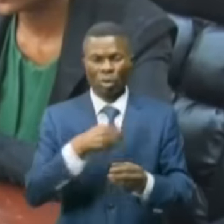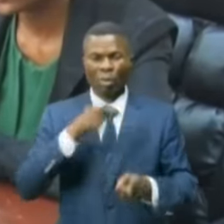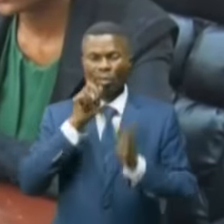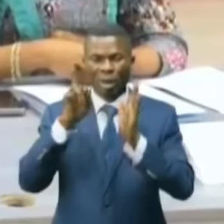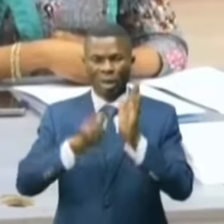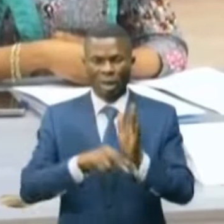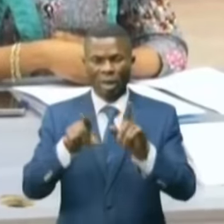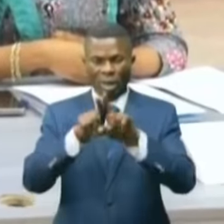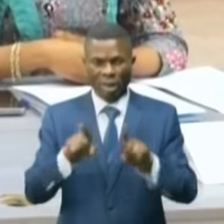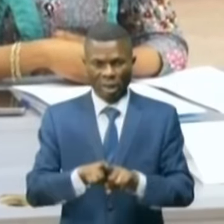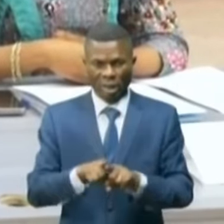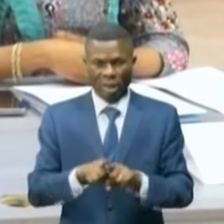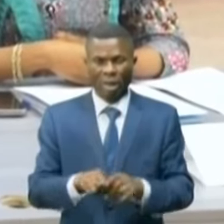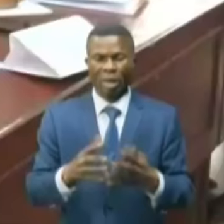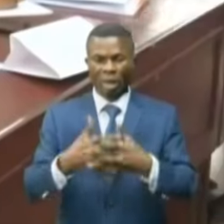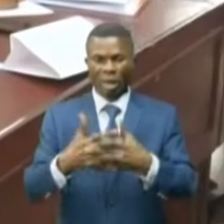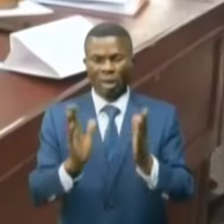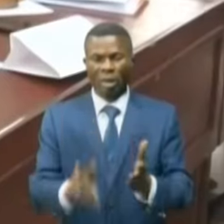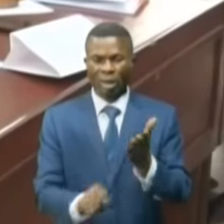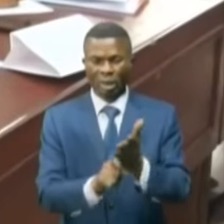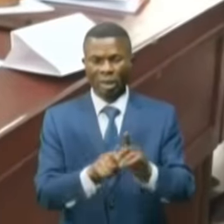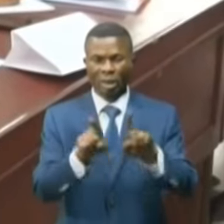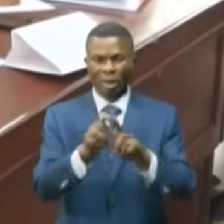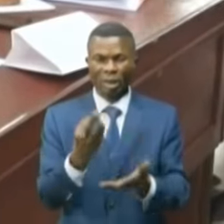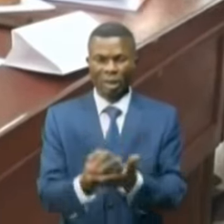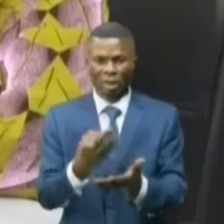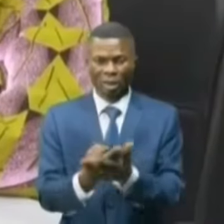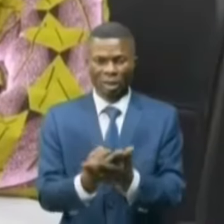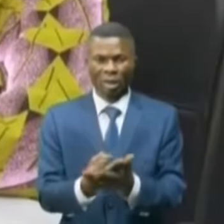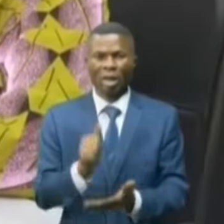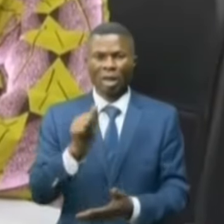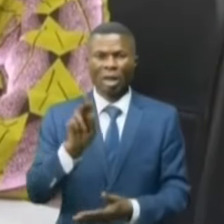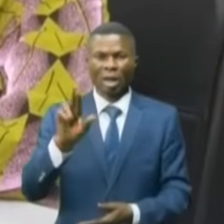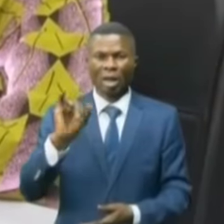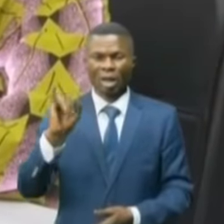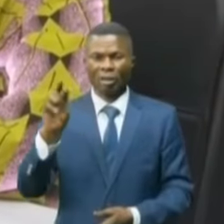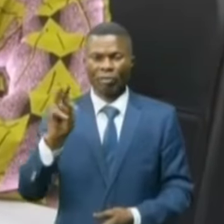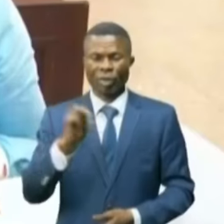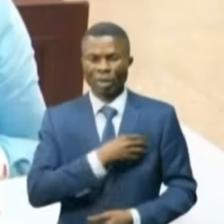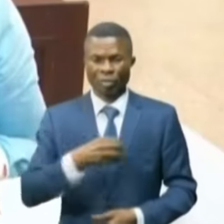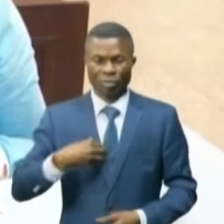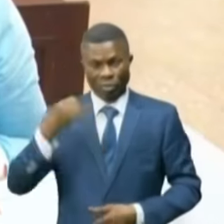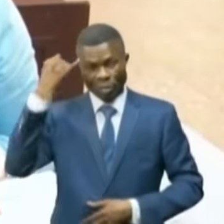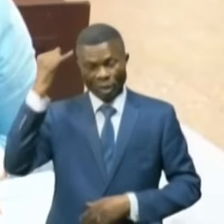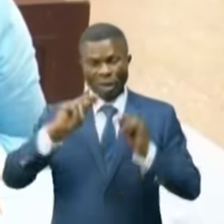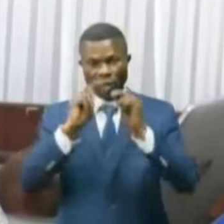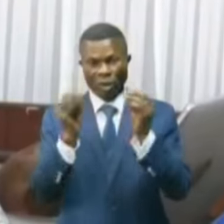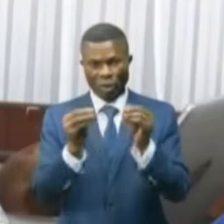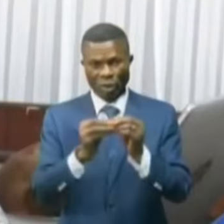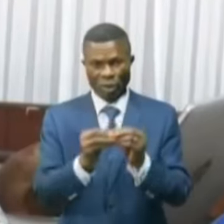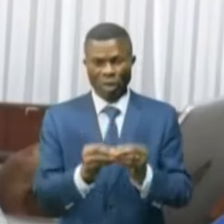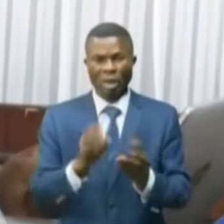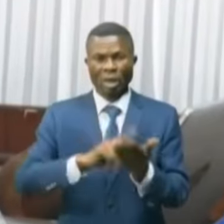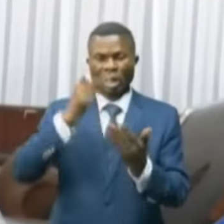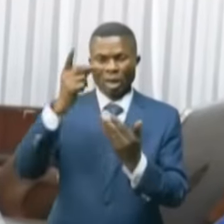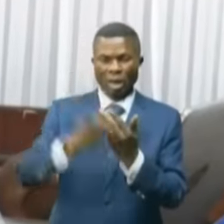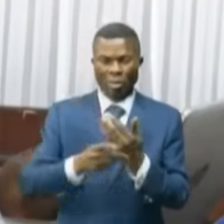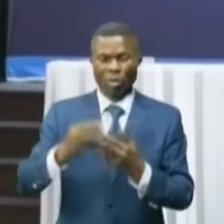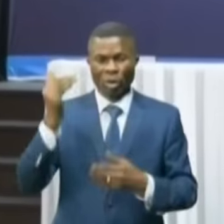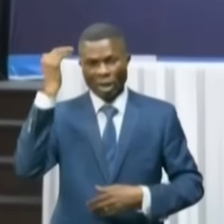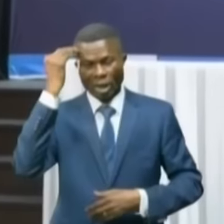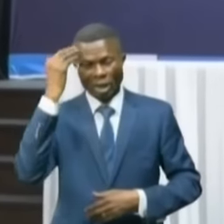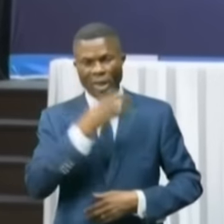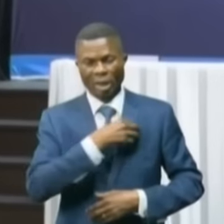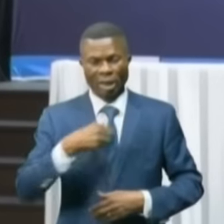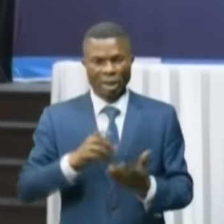parlementaires, FEPA et les partenaires techniques et financiers de Afiamama, structure initiatrice de cette rencontre sur l'agenda genre, droits des